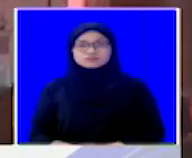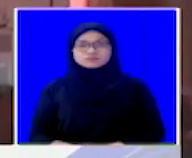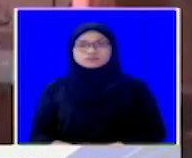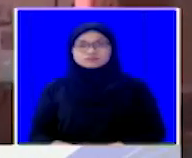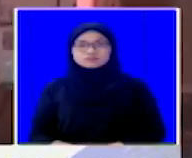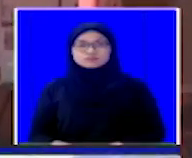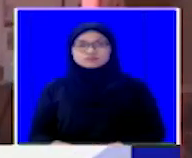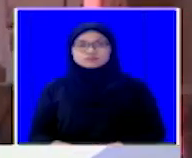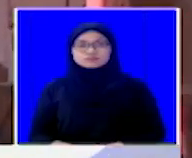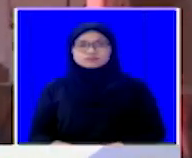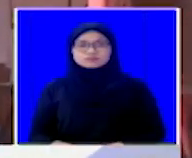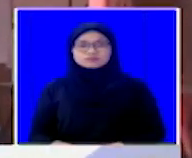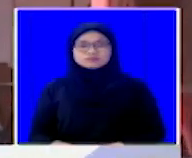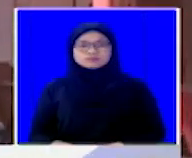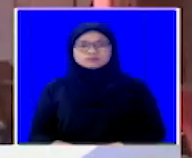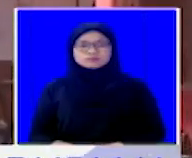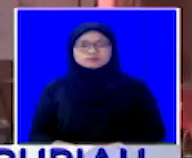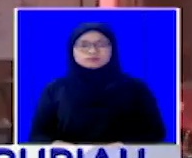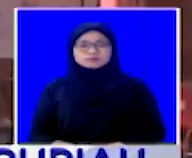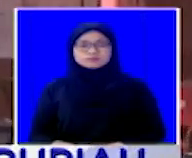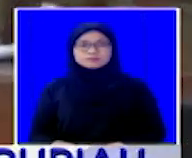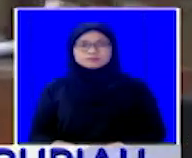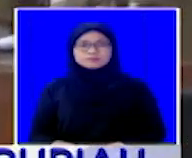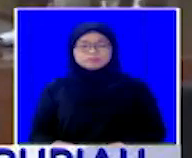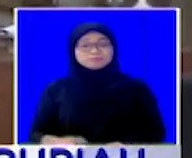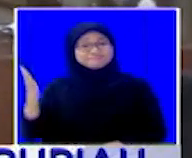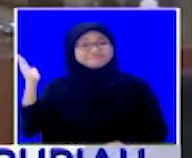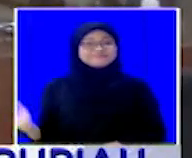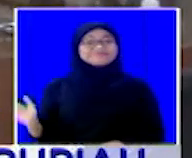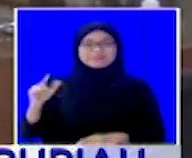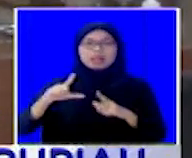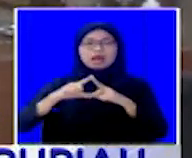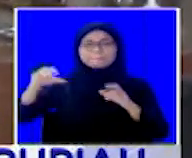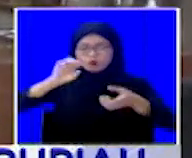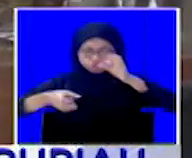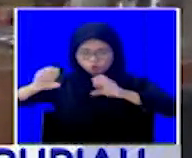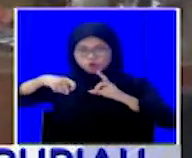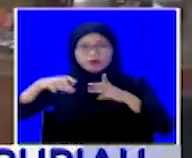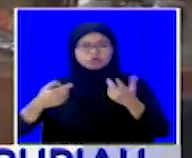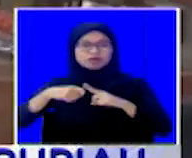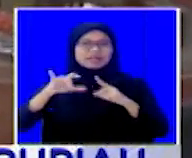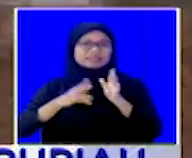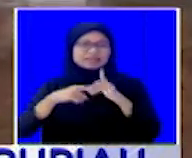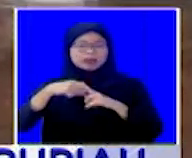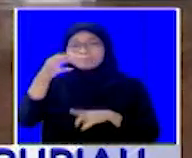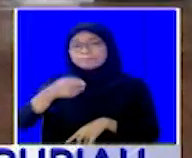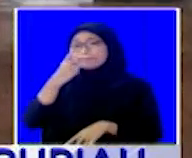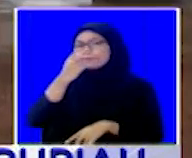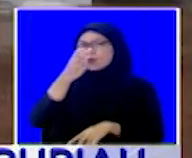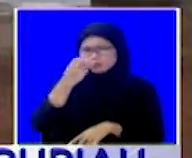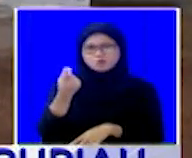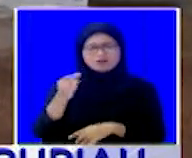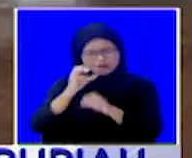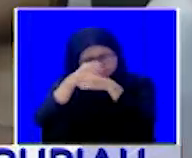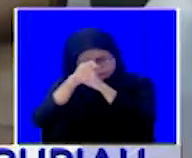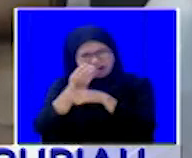Salah satu laboratorium atau klinik di Kota Bandung masih mematok harga tes PCR sebesar Rp900.000. Hal ini dikarenakan